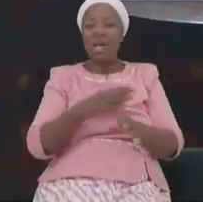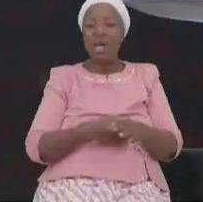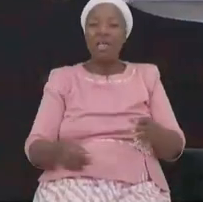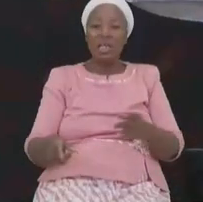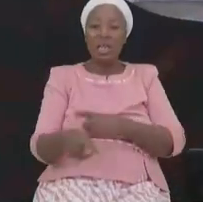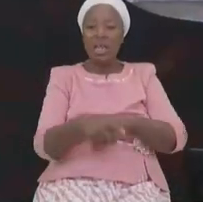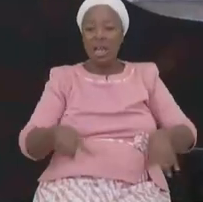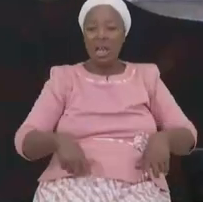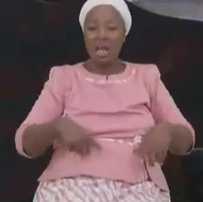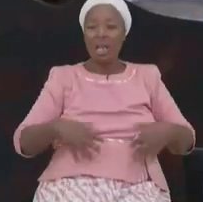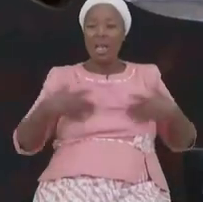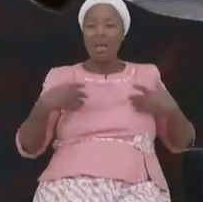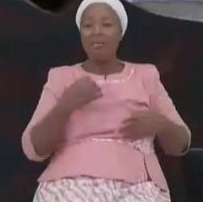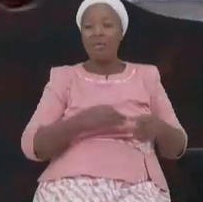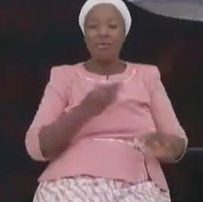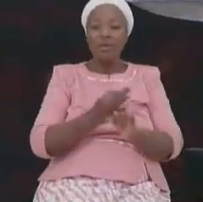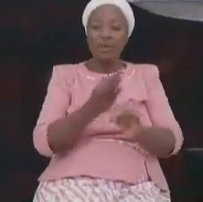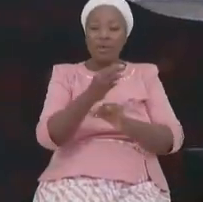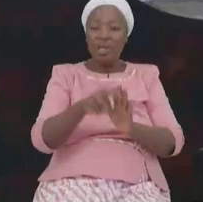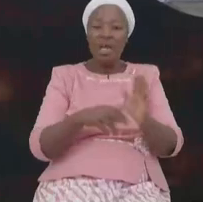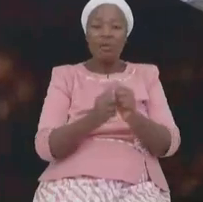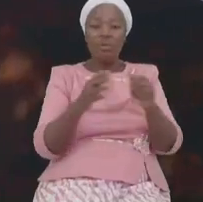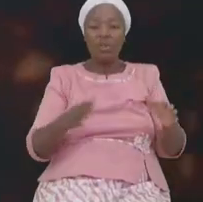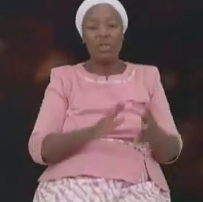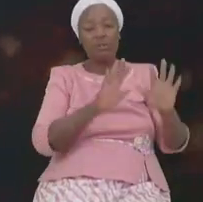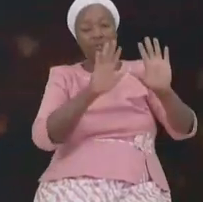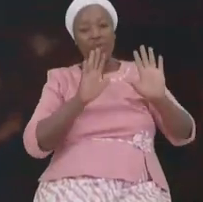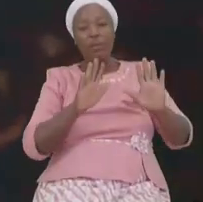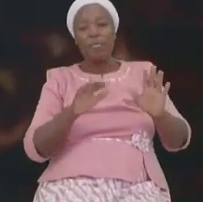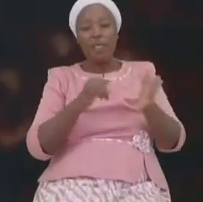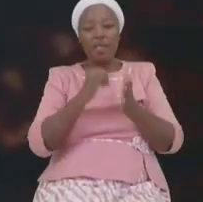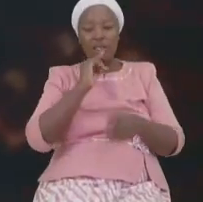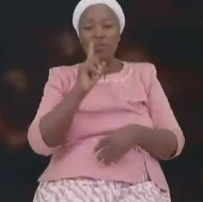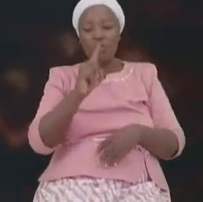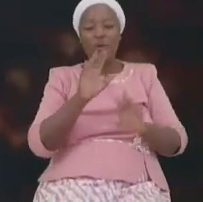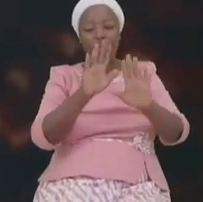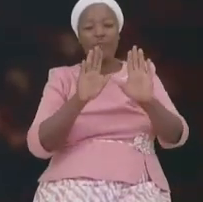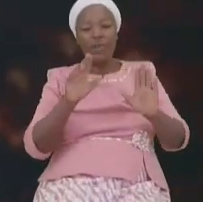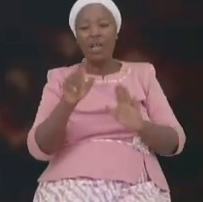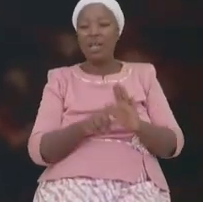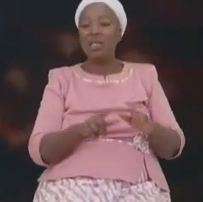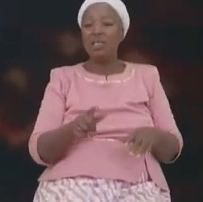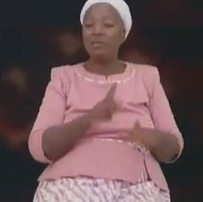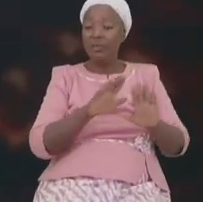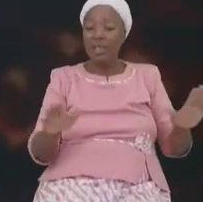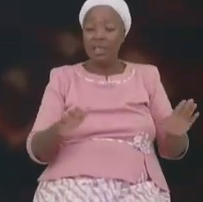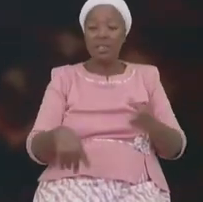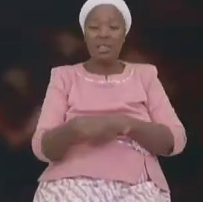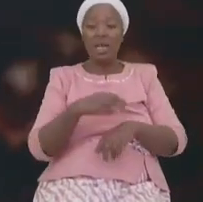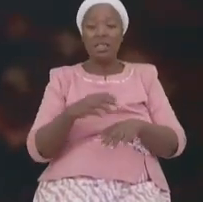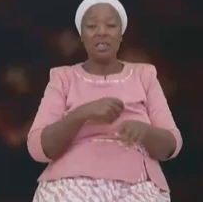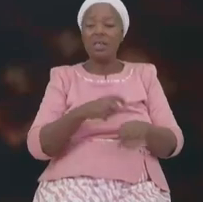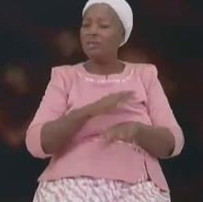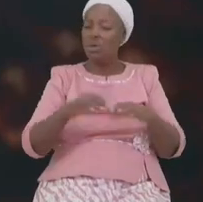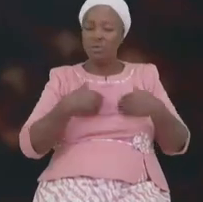d'intrépidité. C'est un jour intrépide par moment. Tu n'as pas besoin de te soucier de demain. Tu ne dois pas te soucier de la semaine